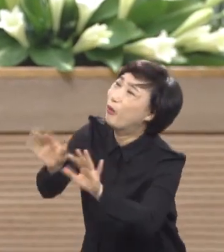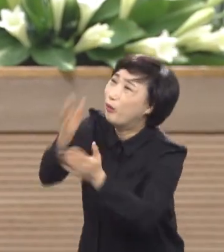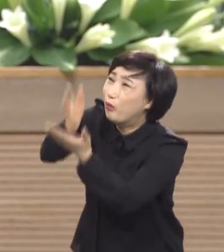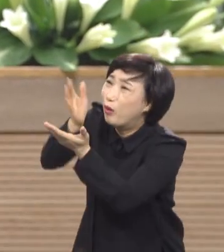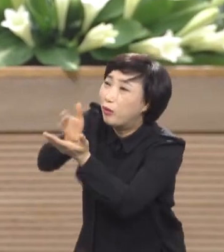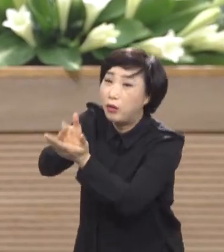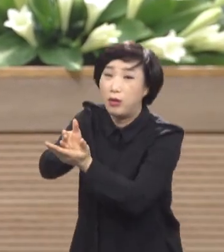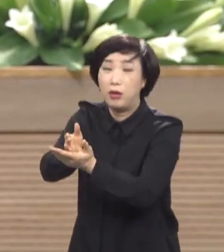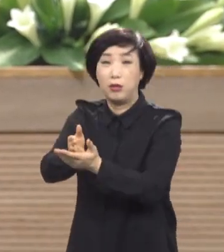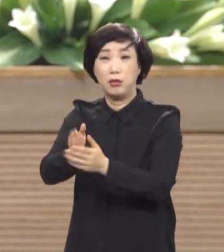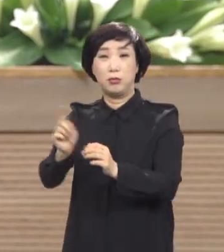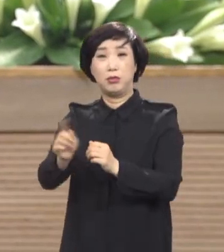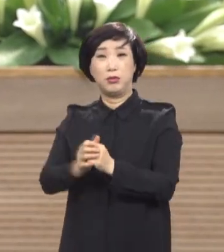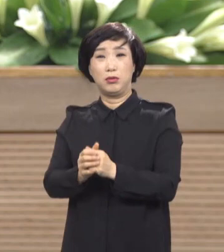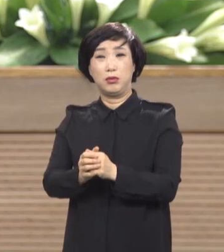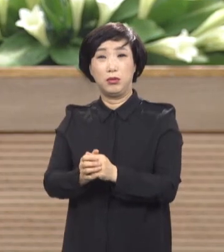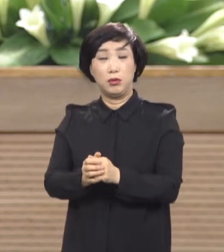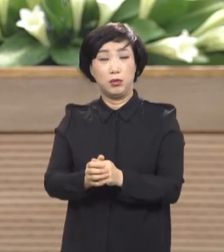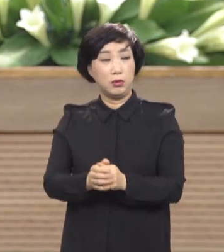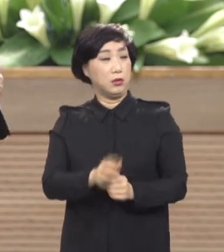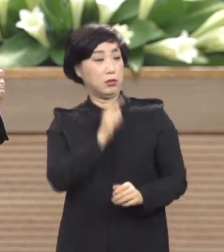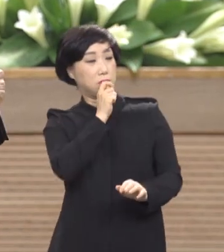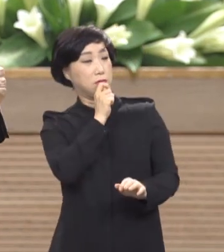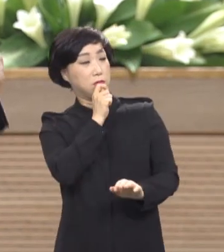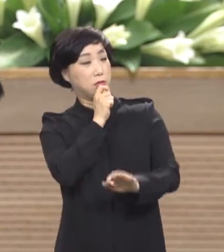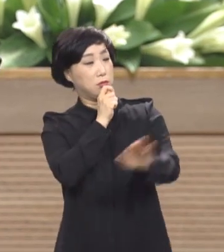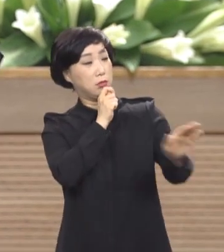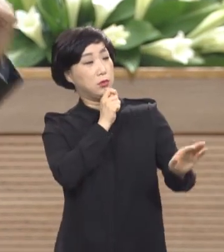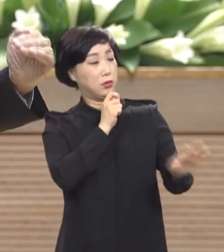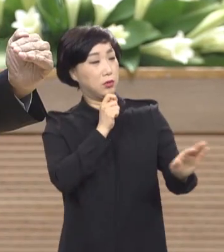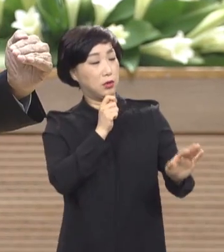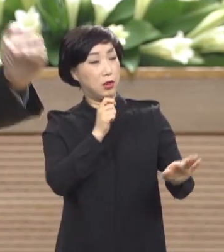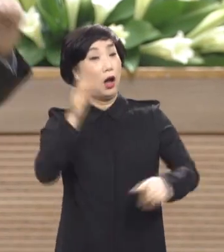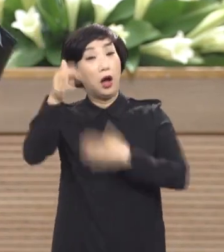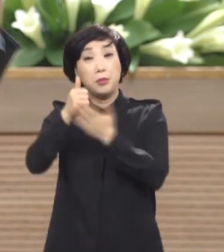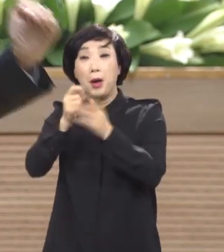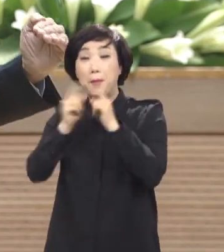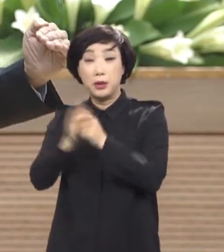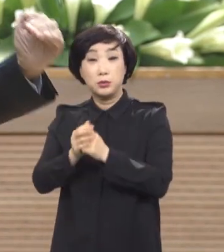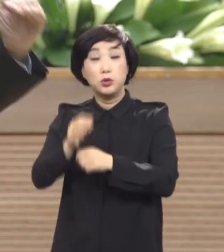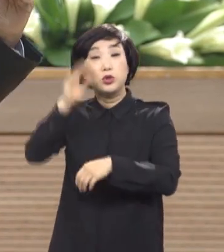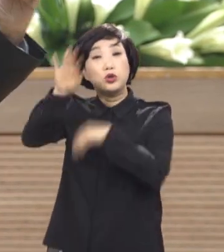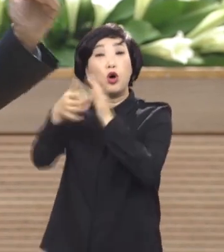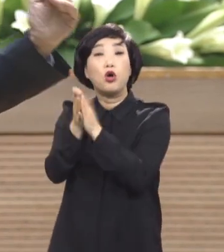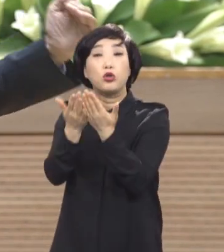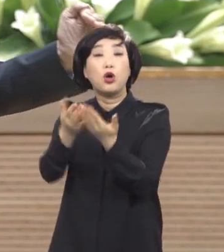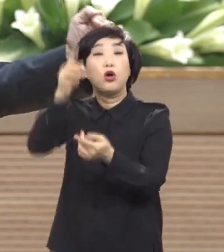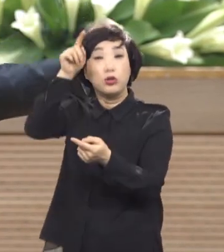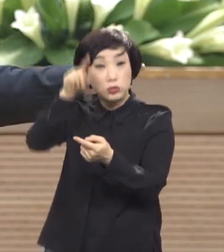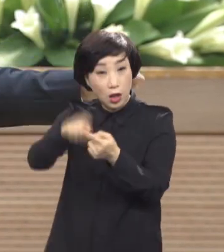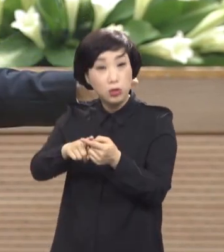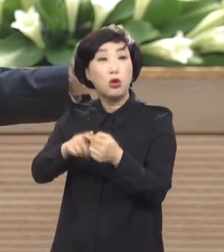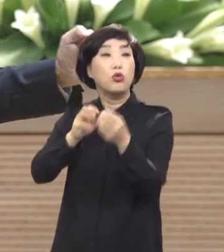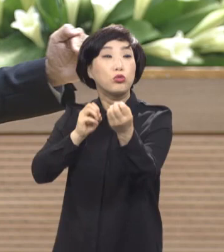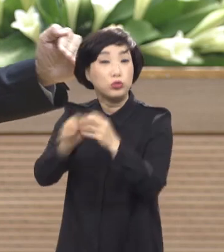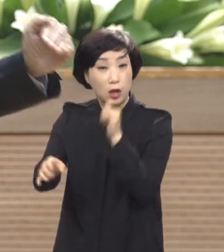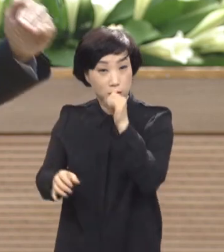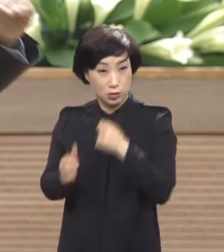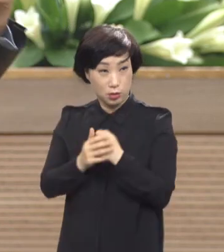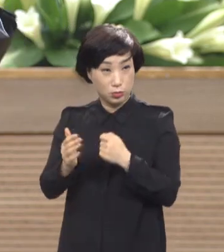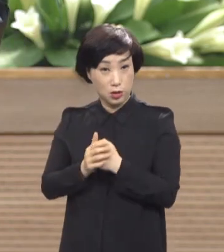조용히 해라 이렇게 하나님이 말씀하신 성경을 응하게 되고